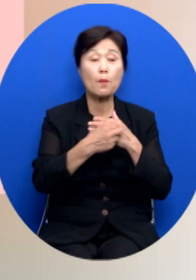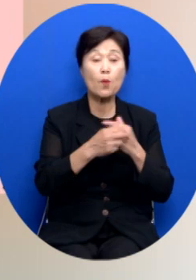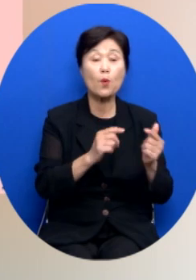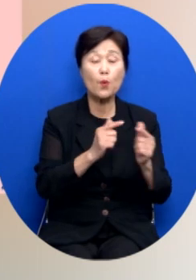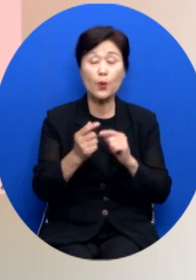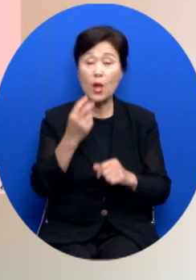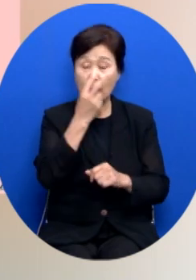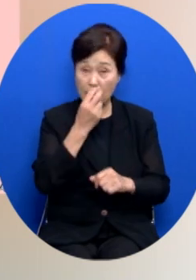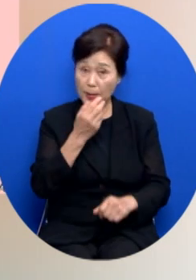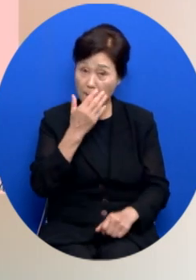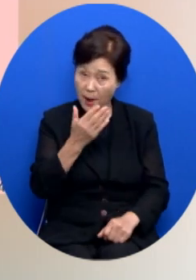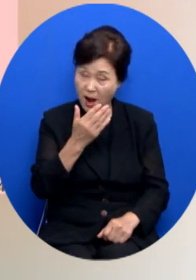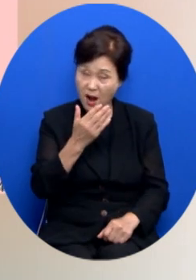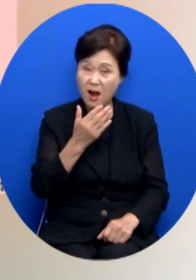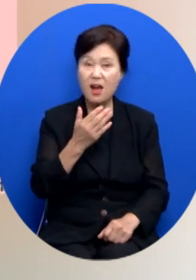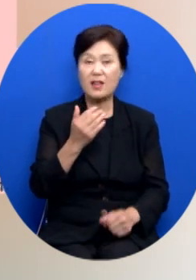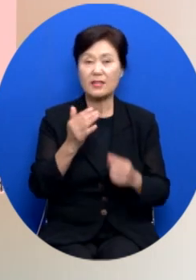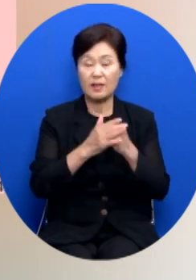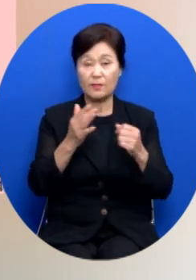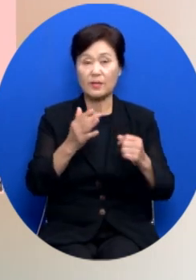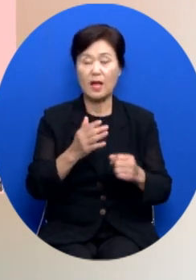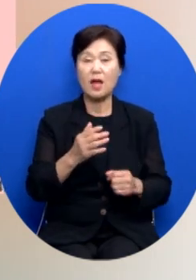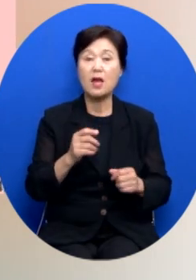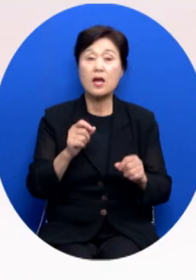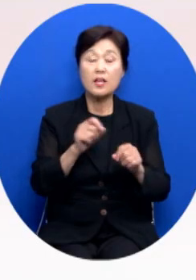관리가 가능한 수준이라고 평가하면서